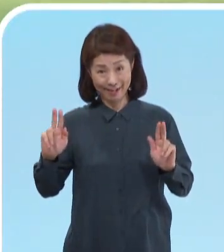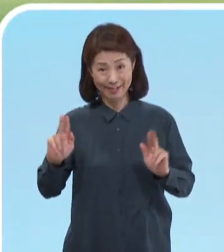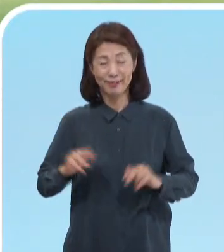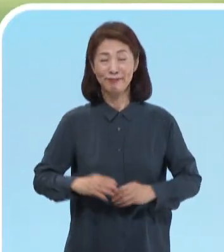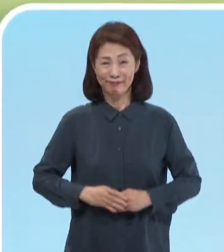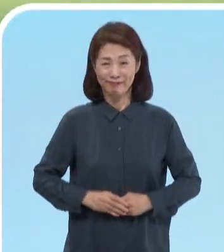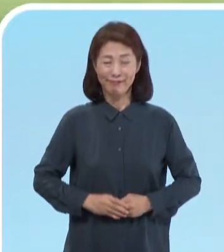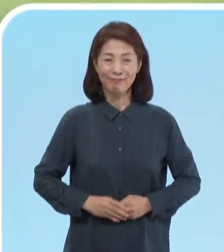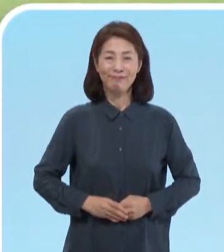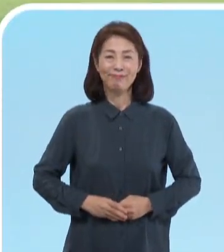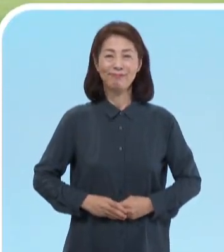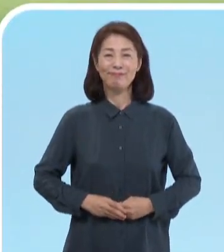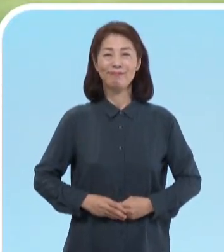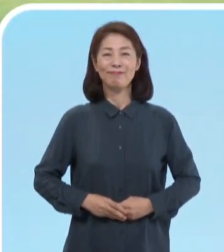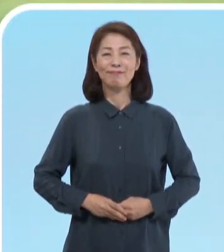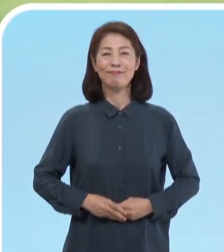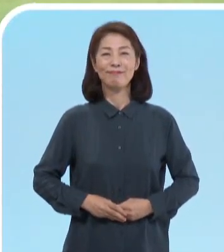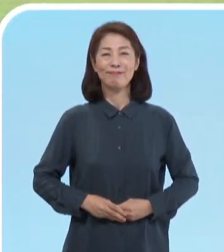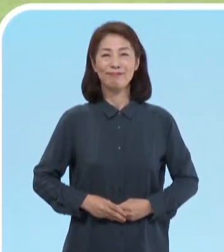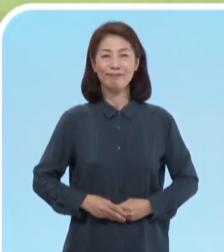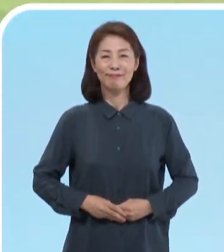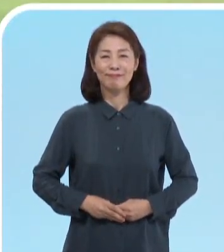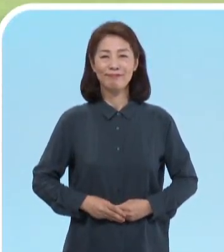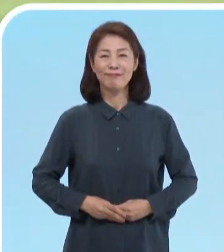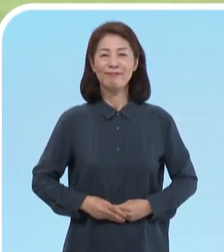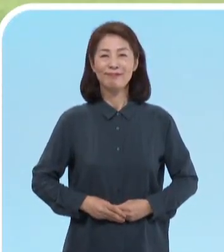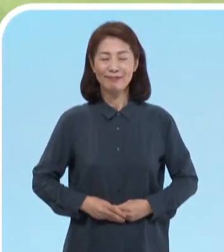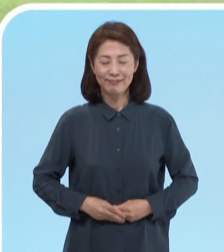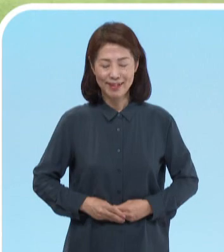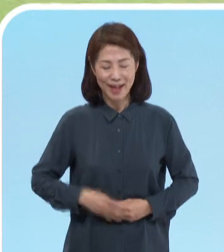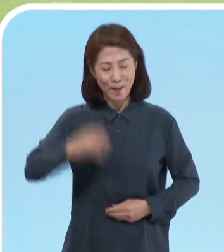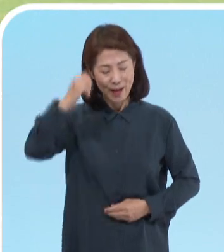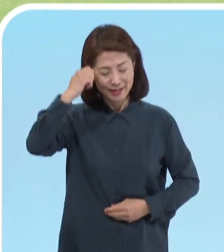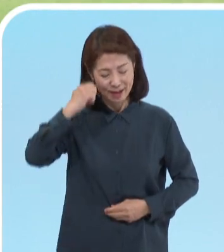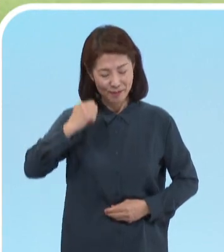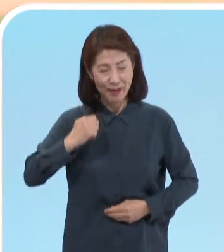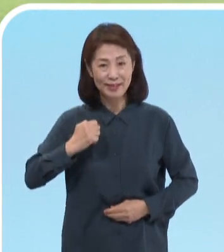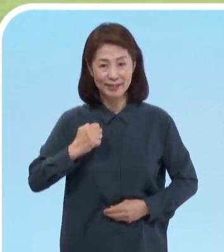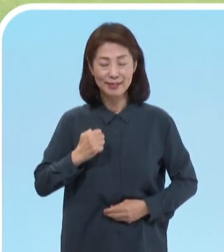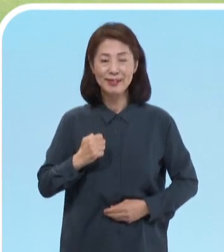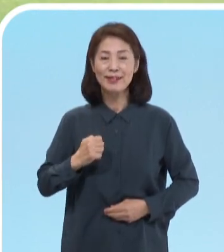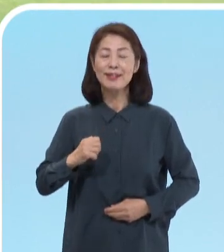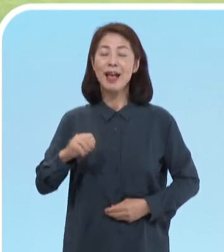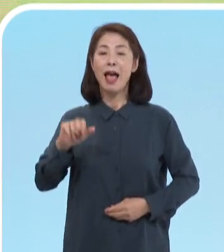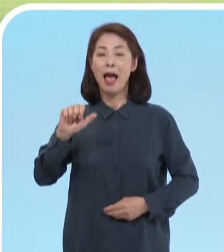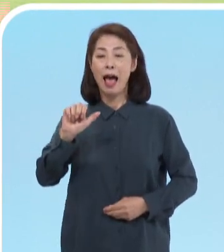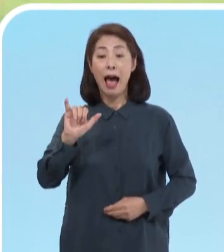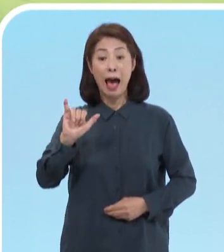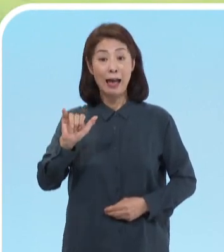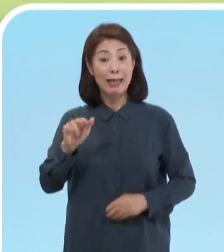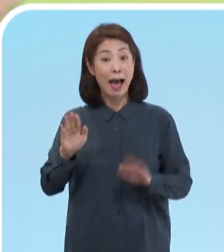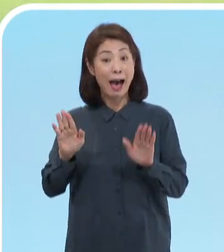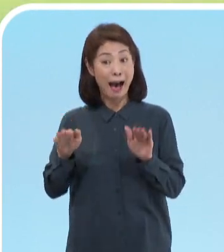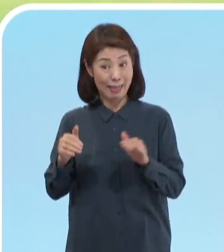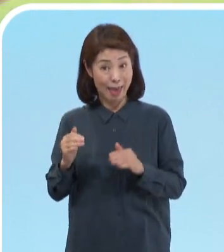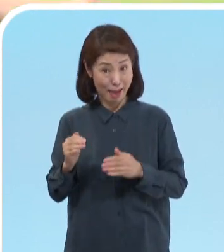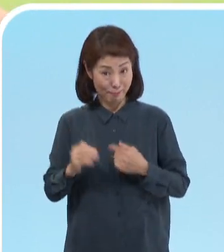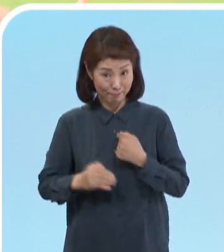い秋、小さい秋、小さい秋、見つけた。おはようございます、あやはねまやです